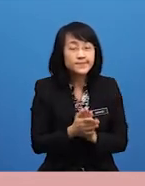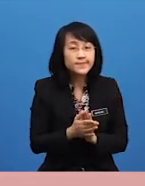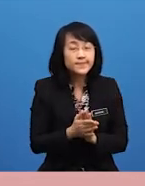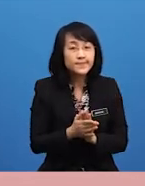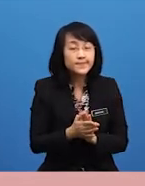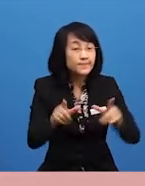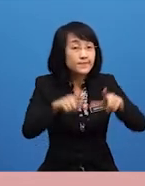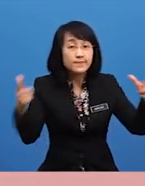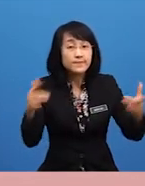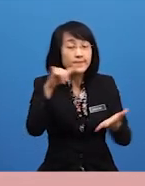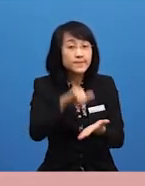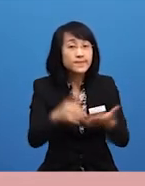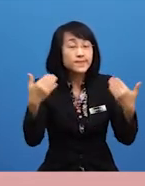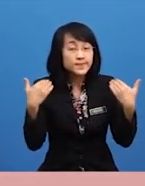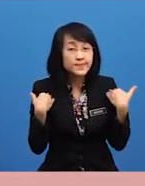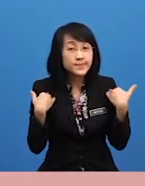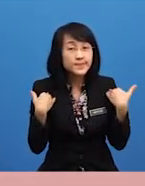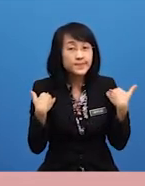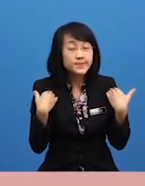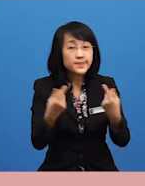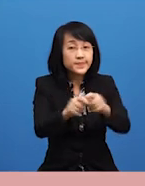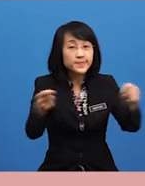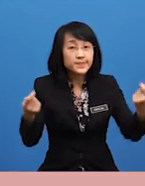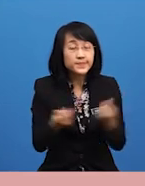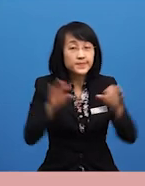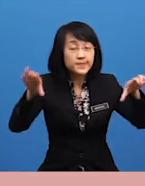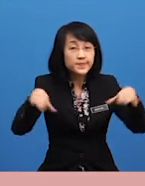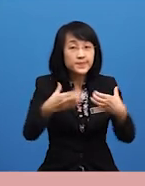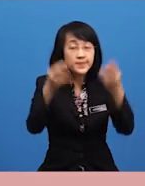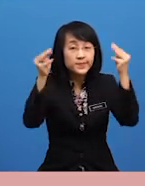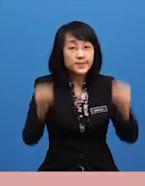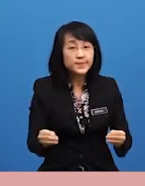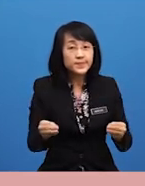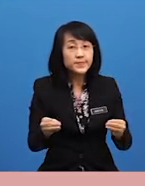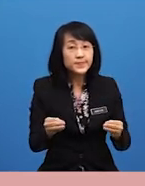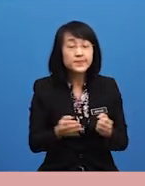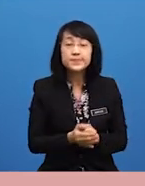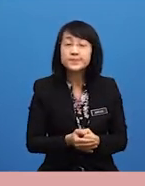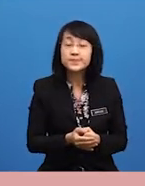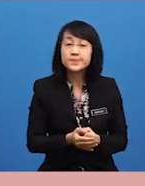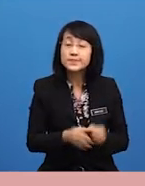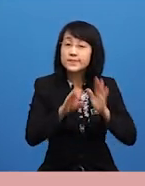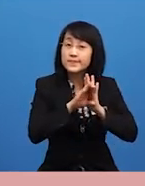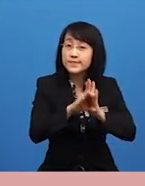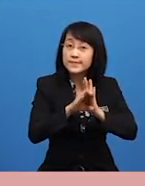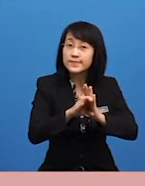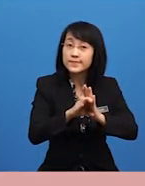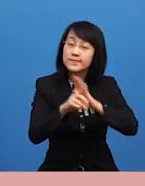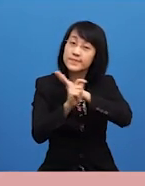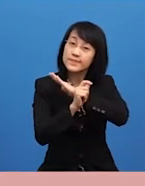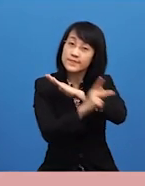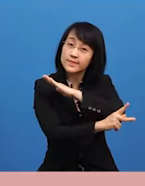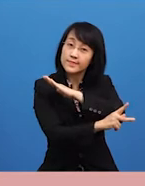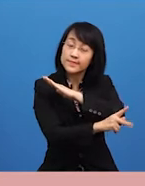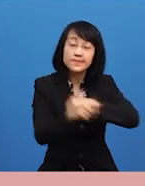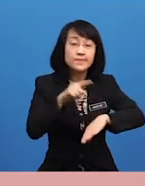Selain itu, terdapat juga tasik buatan manusia yang utama iaitu Tasik Kenyir